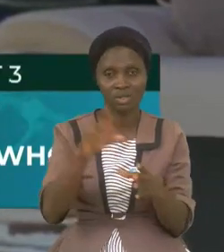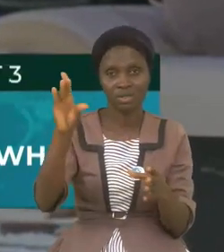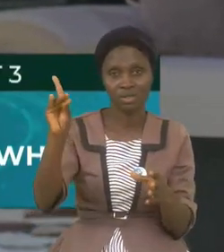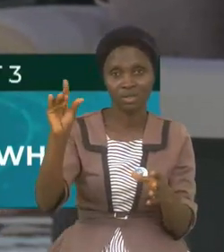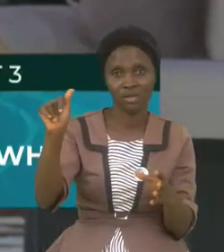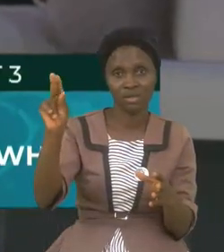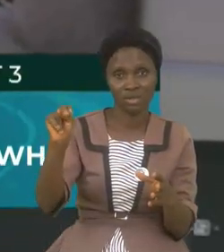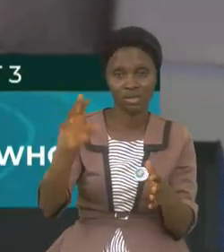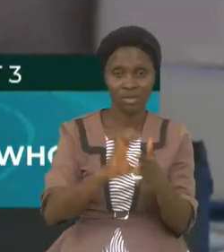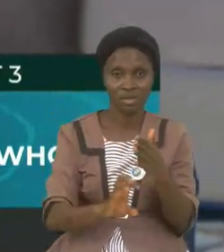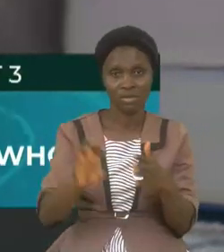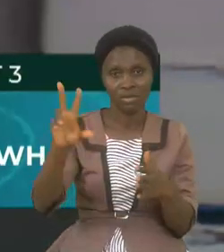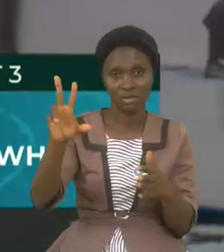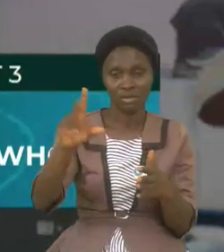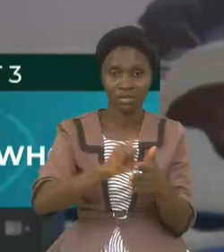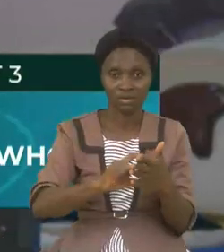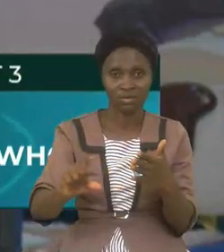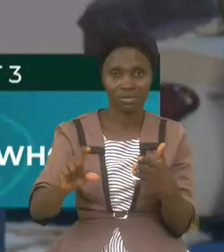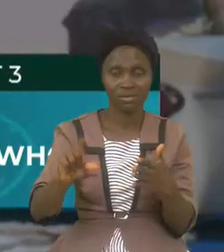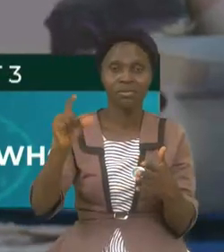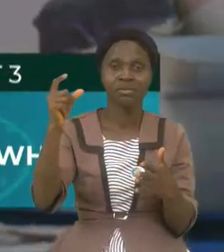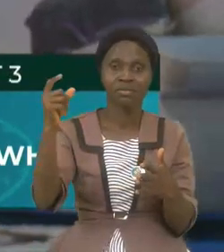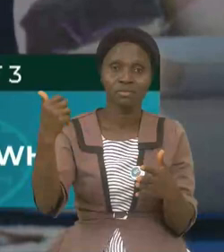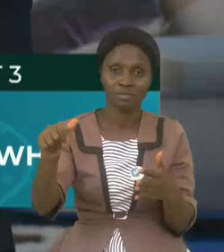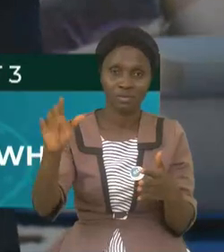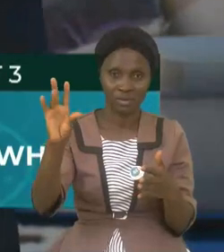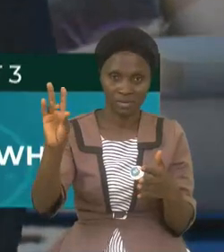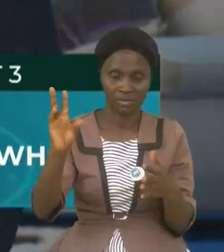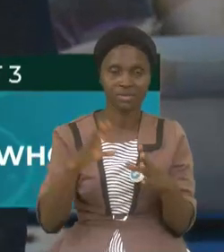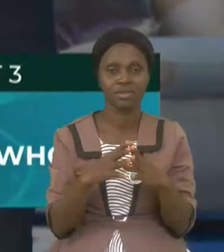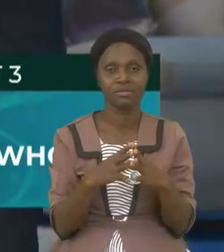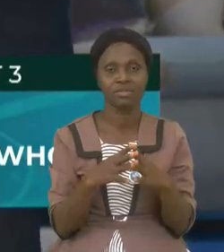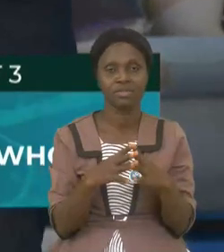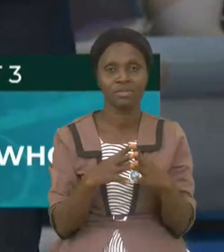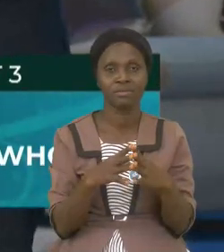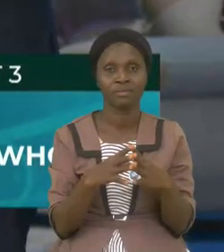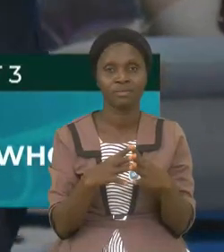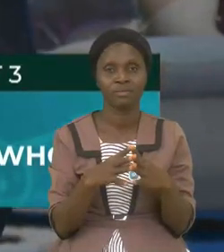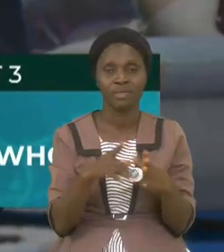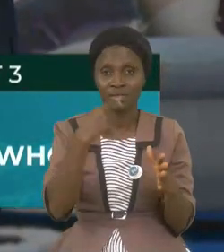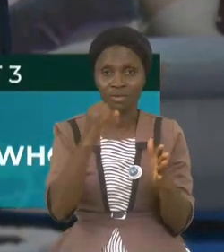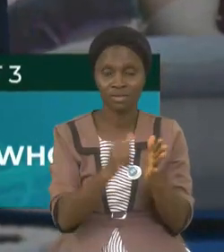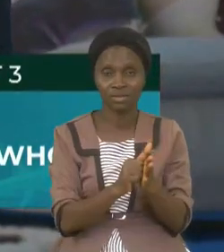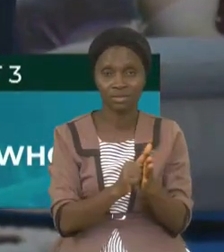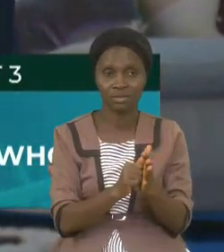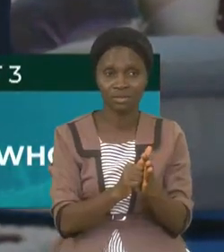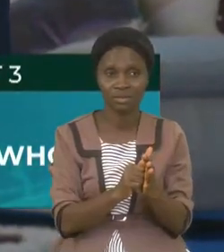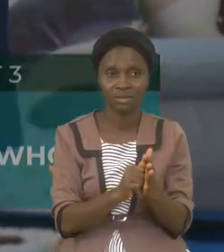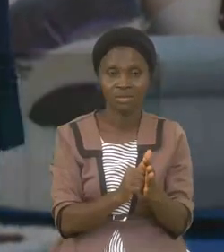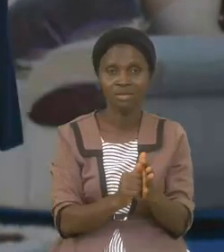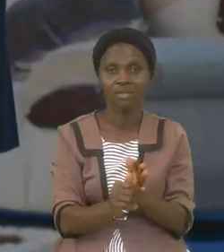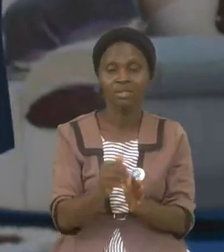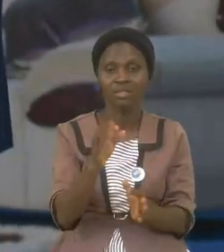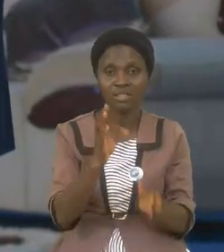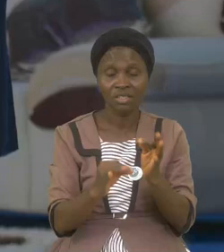est capable. Voyons Daniel 3. Daniel chapitre 3. Voyons